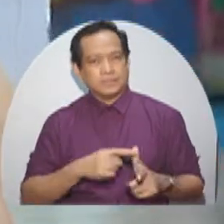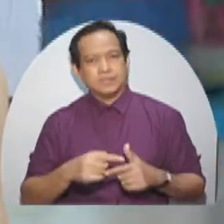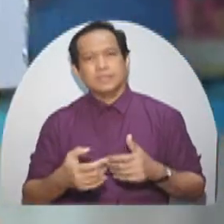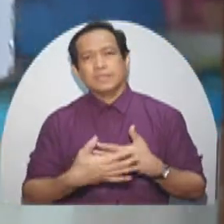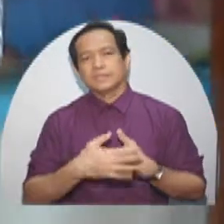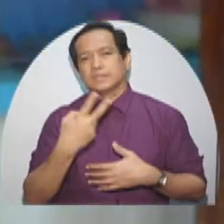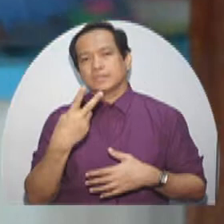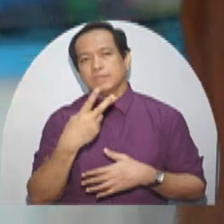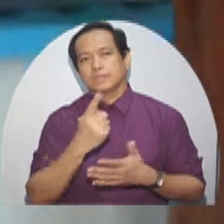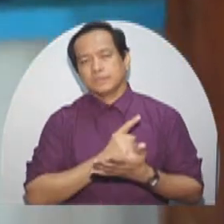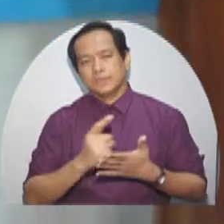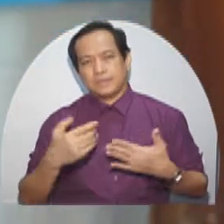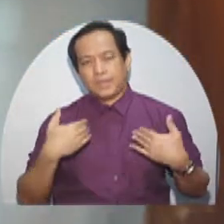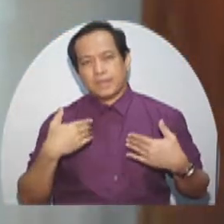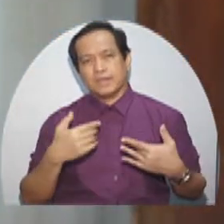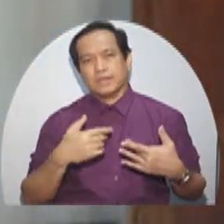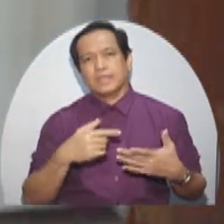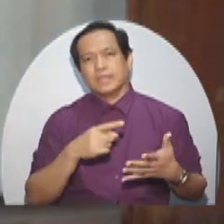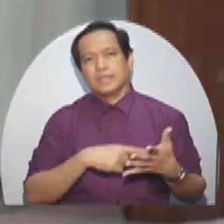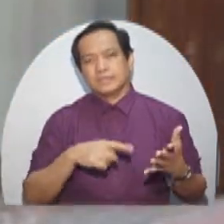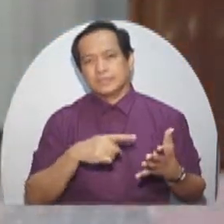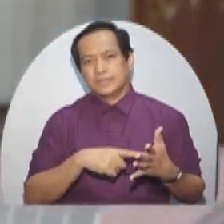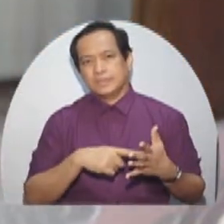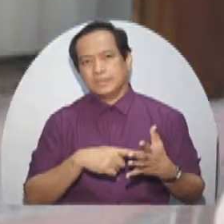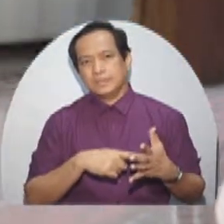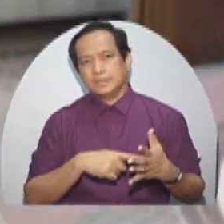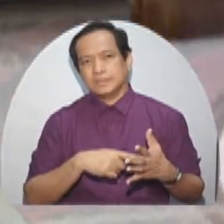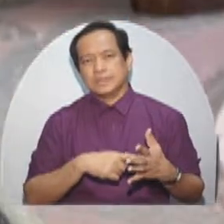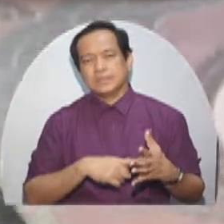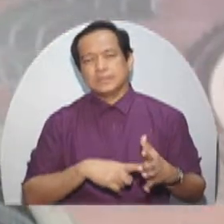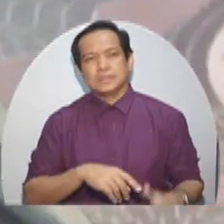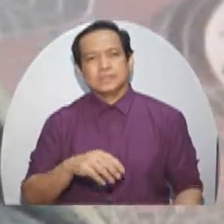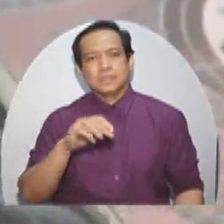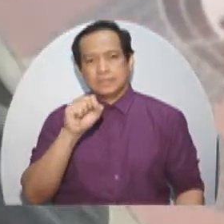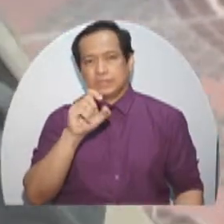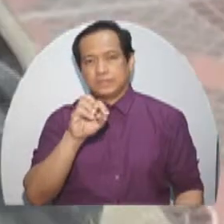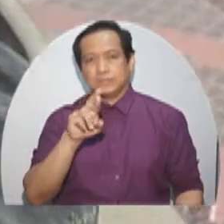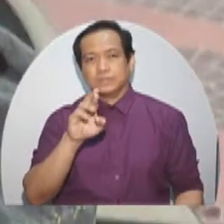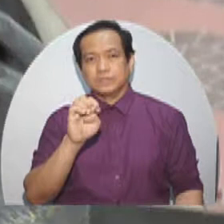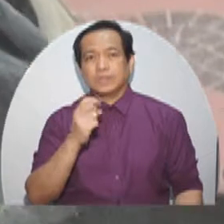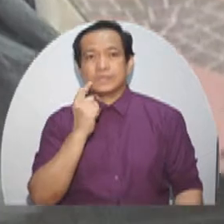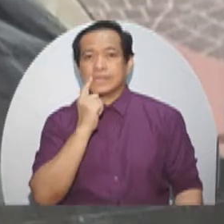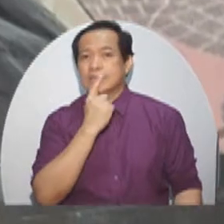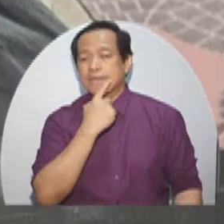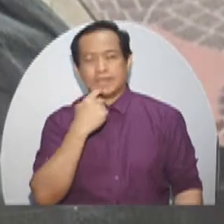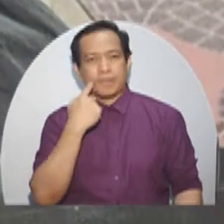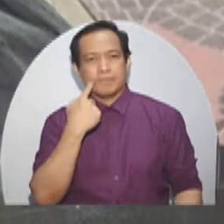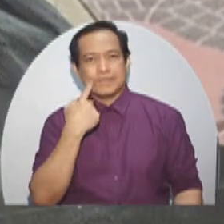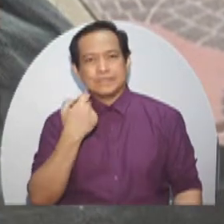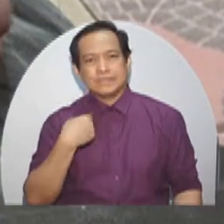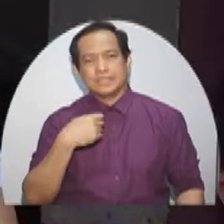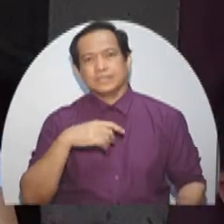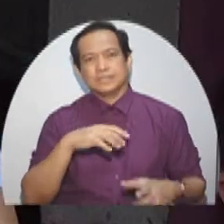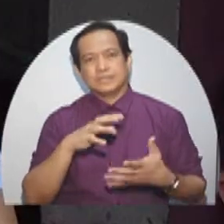na, mga dalawang linggo na, nagkaroon siya ng mga singaw. Napuno na yung bibig niya. Tapos may mga, ano na, may